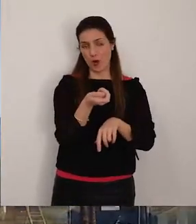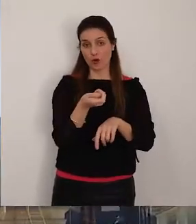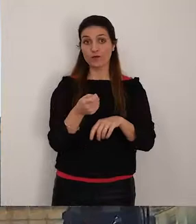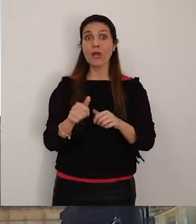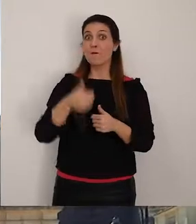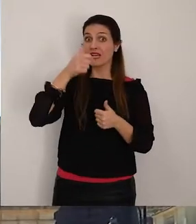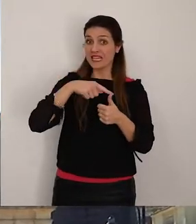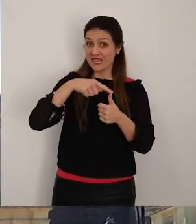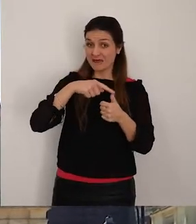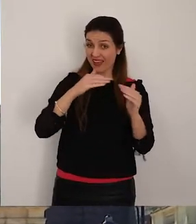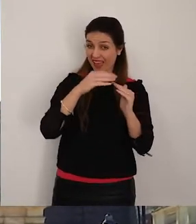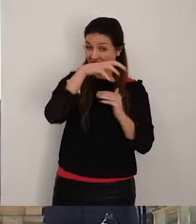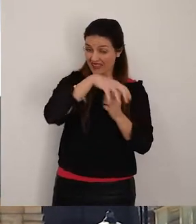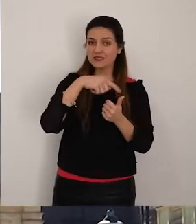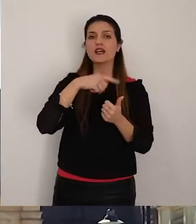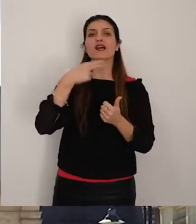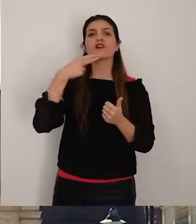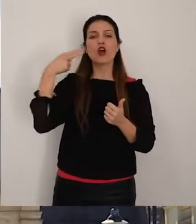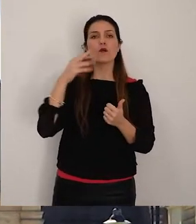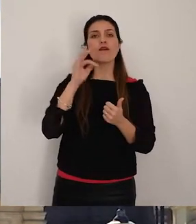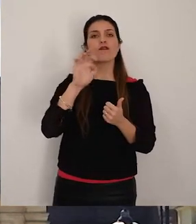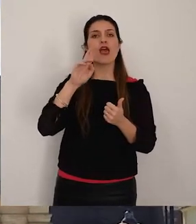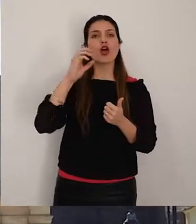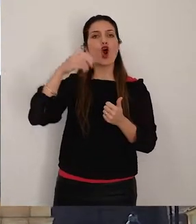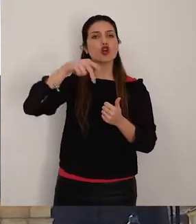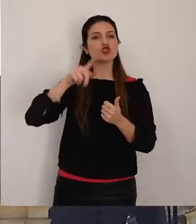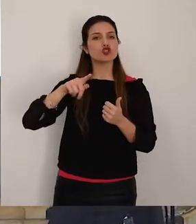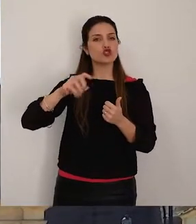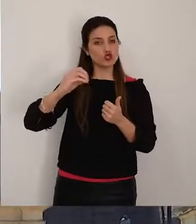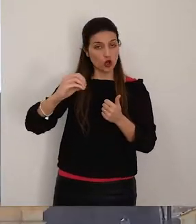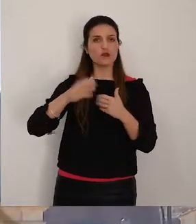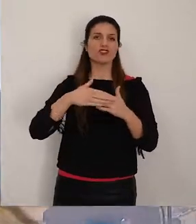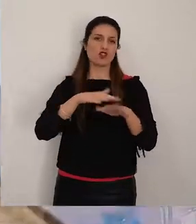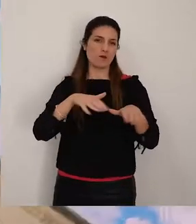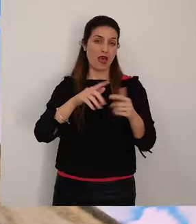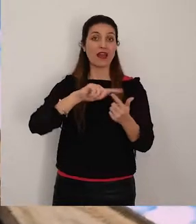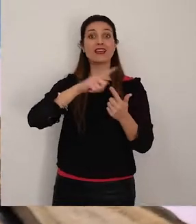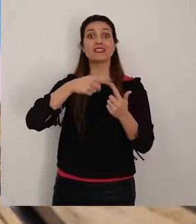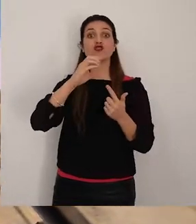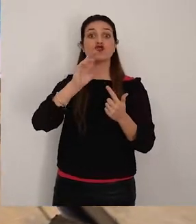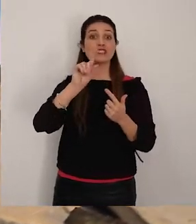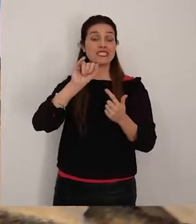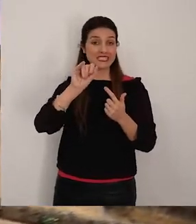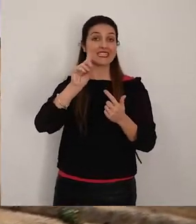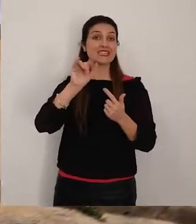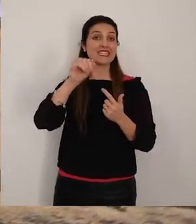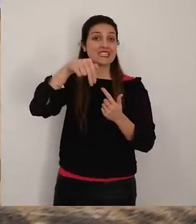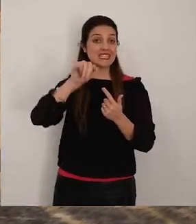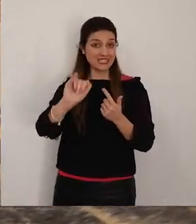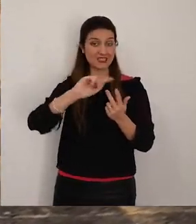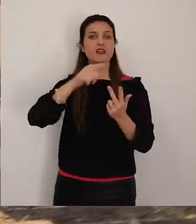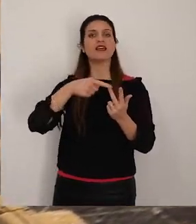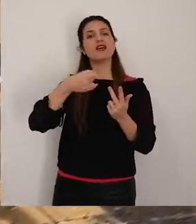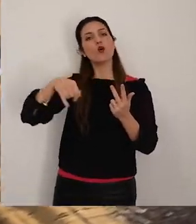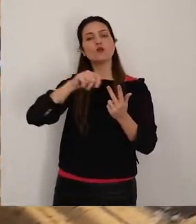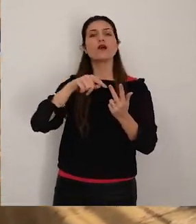case si chiamava Feronzo, nei pressi della vicinissima marina. La seconda Ciddini, ed infine Andrano, fortificata intorno